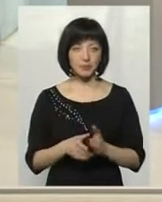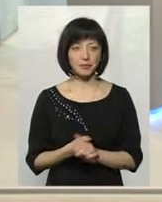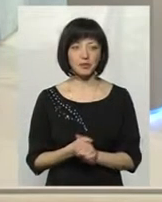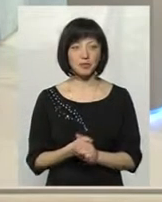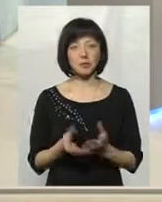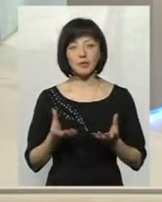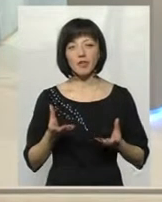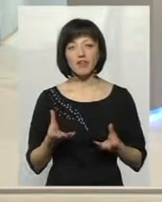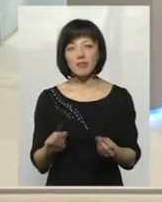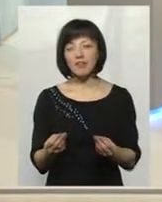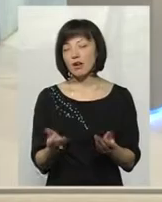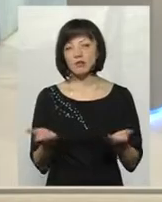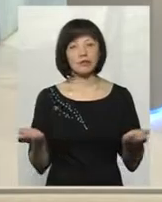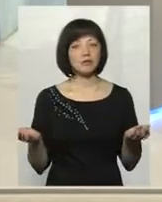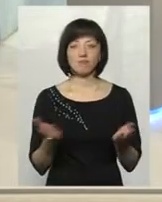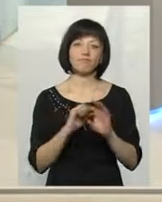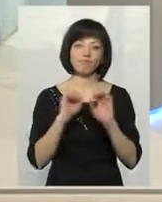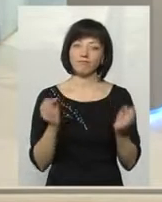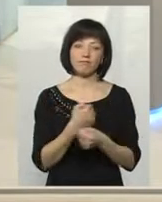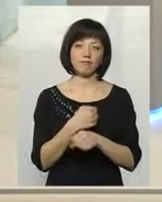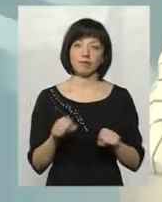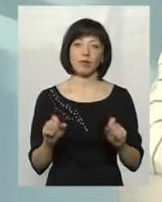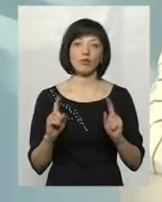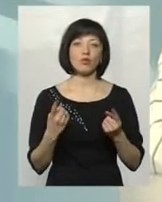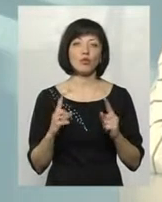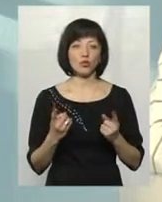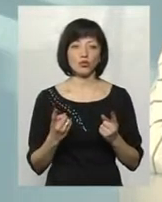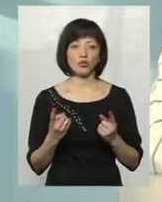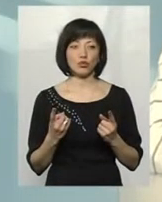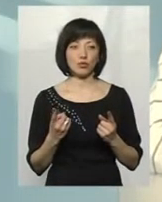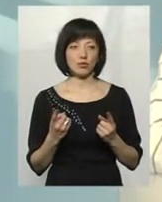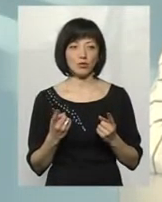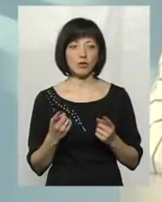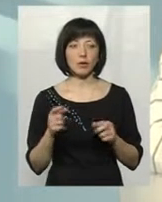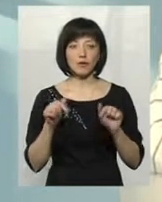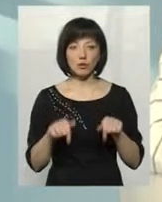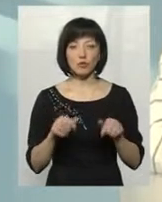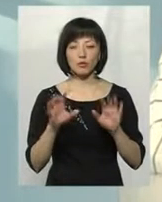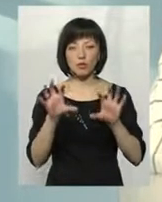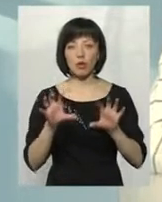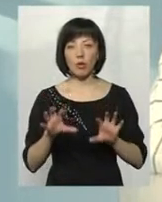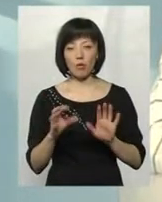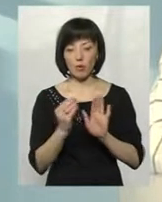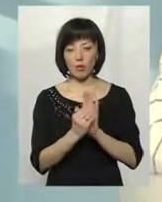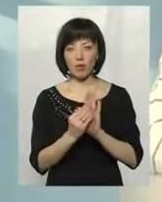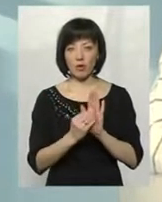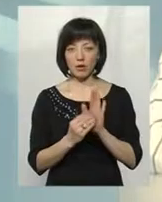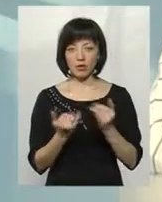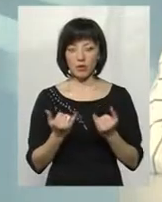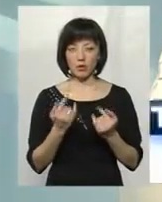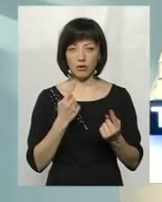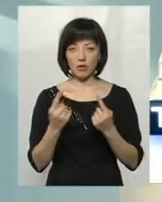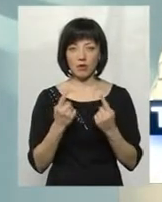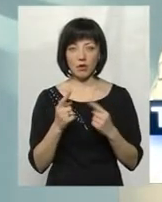Впливати практично неможливо, тому що в цьому законі, про який ми вже сьогодні